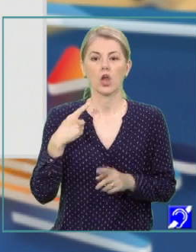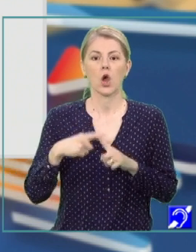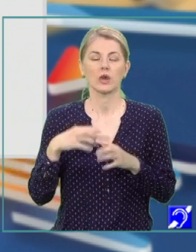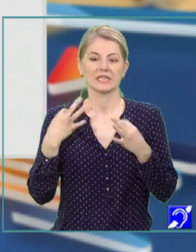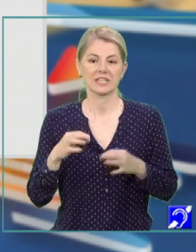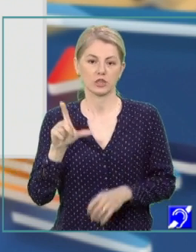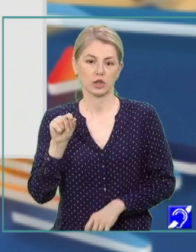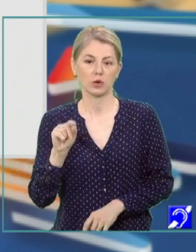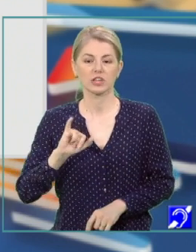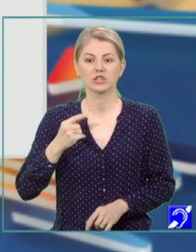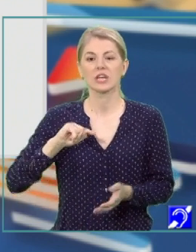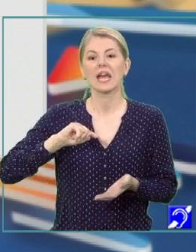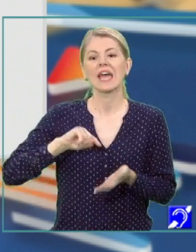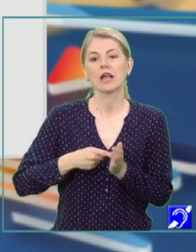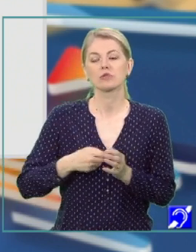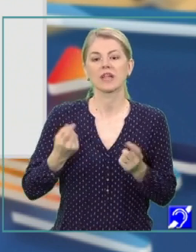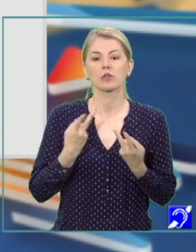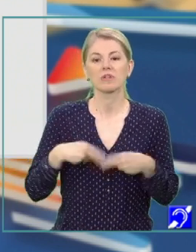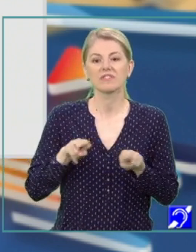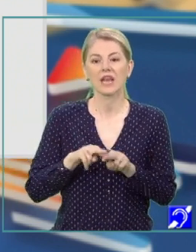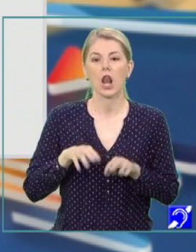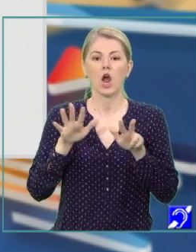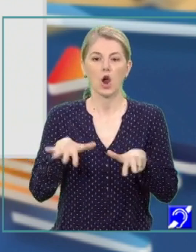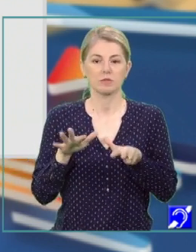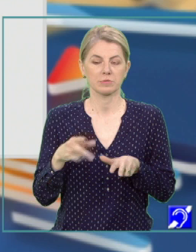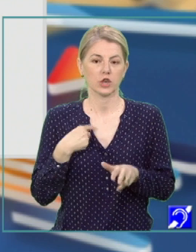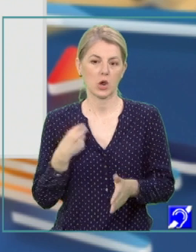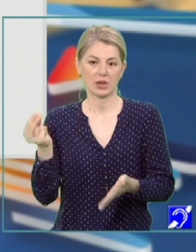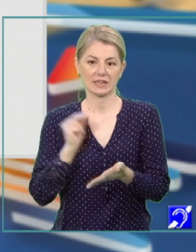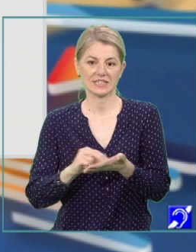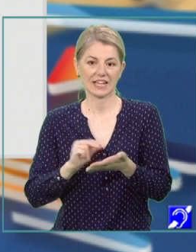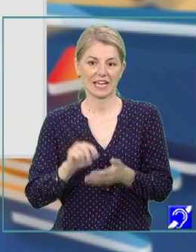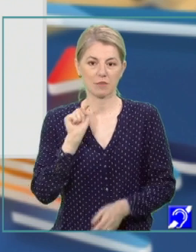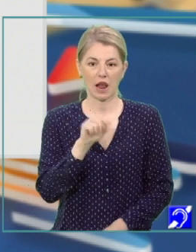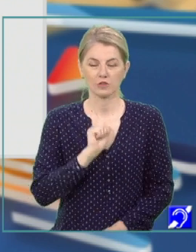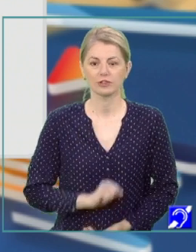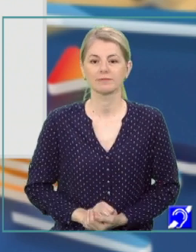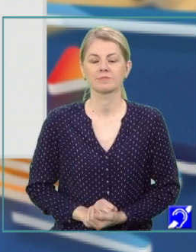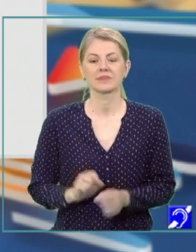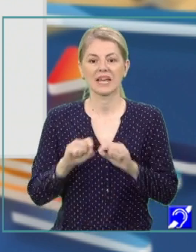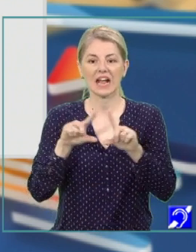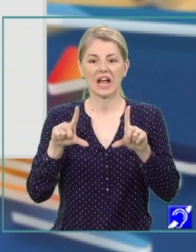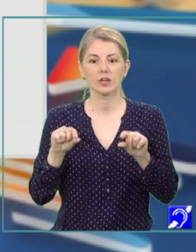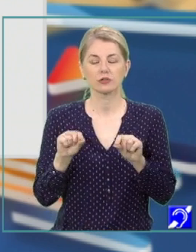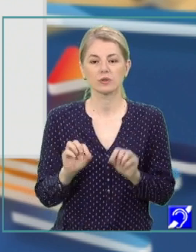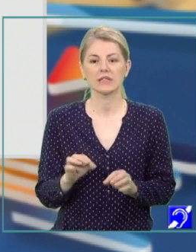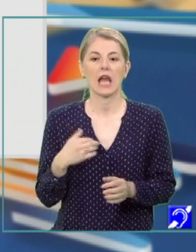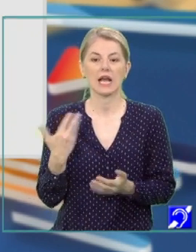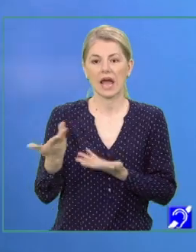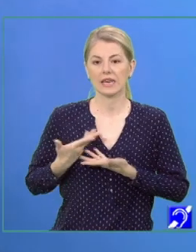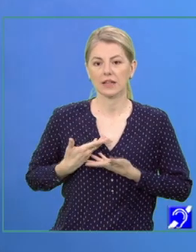și rezultatul final, 18, pe care noi îl înscriem aici, în căsuța